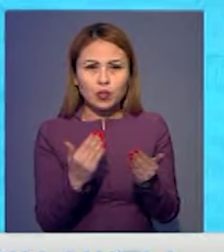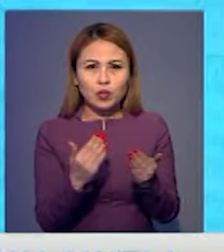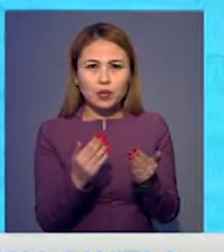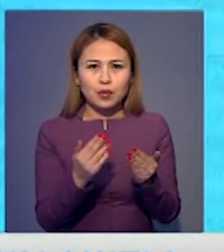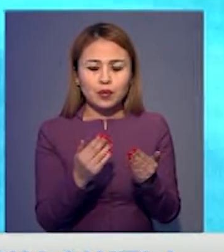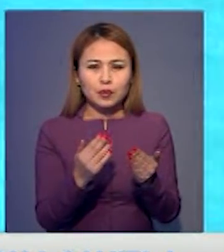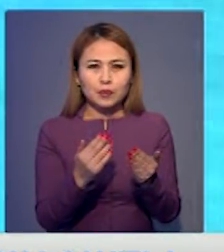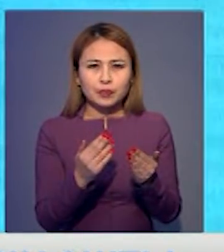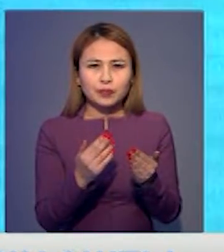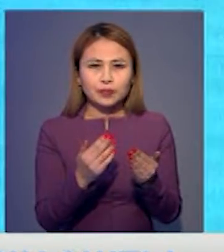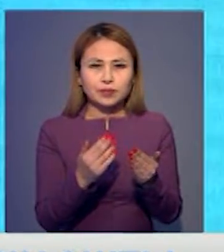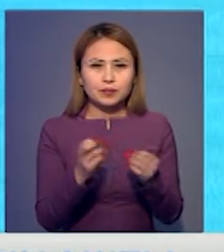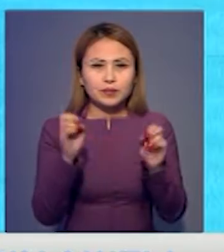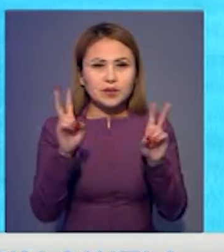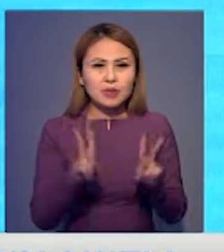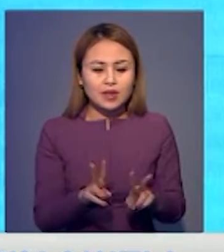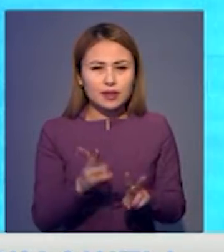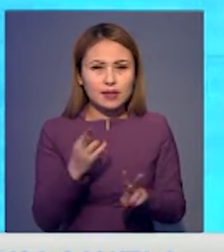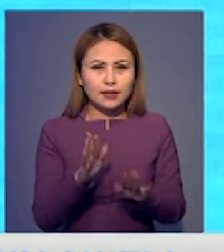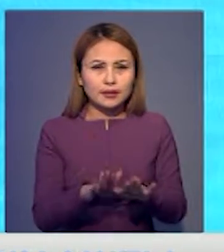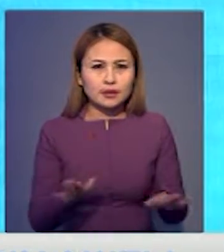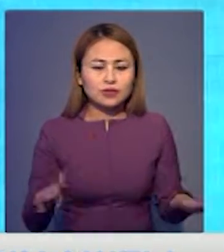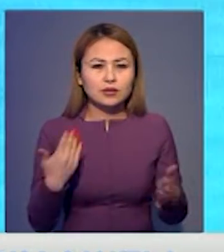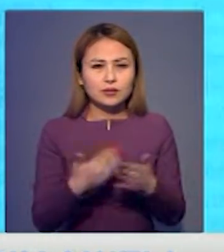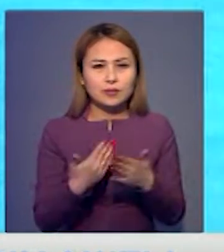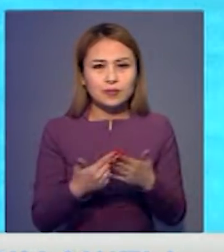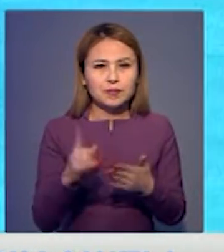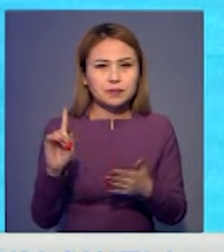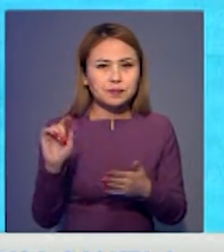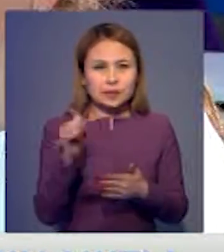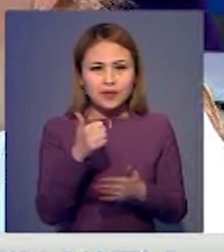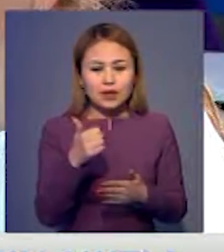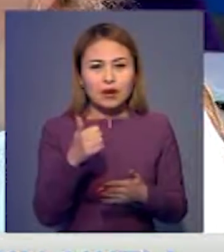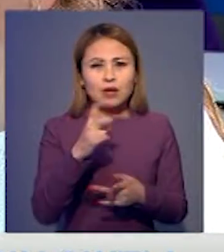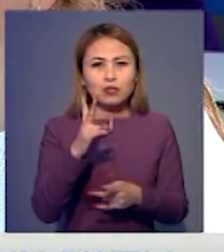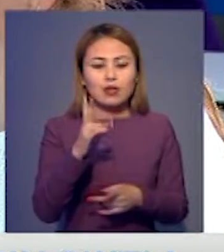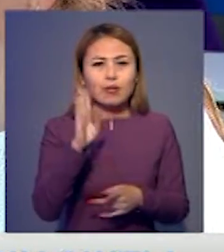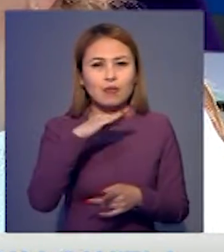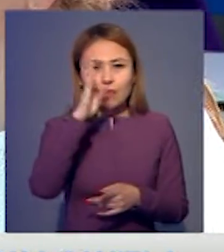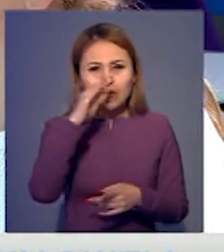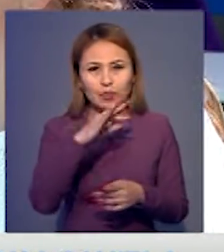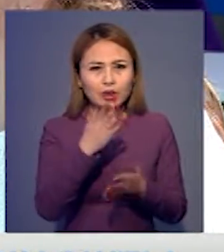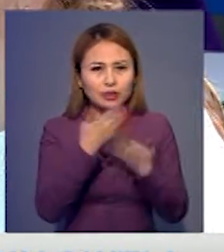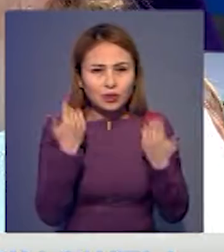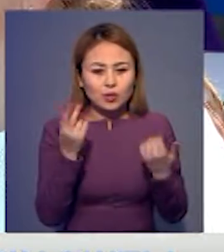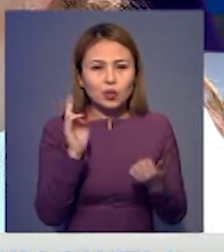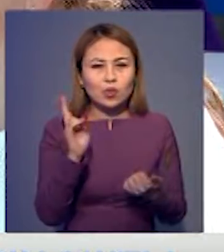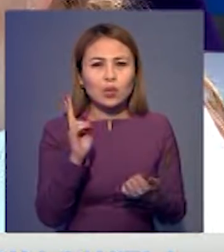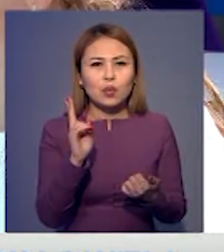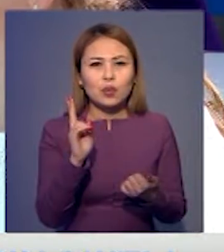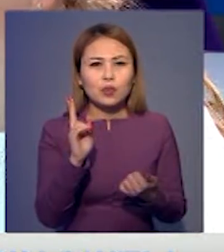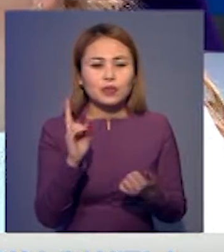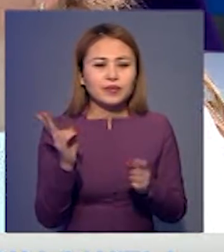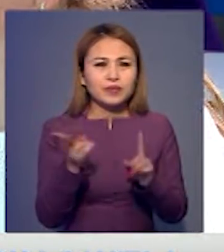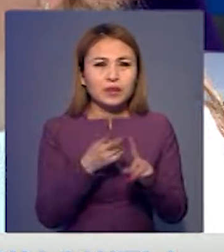басымды санаттағы жатсылатын балаларға төлінеді. Ол, яғни, бірінші кезекте жетім балалар, және ата-анасының қамқорлығынсыз қалған балалар,